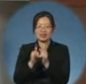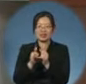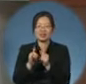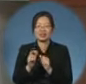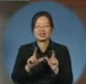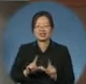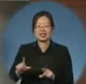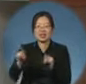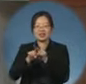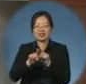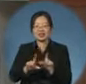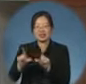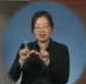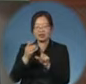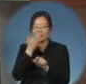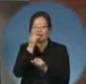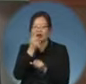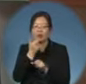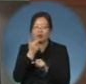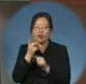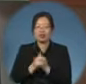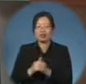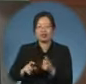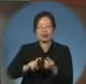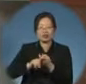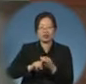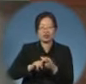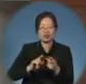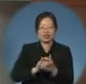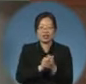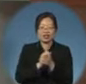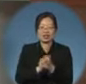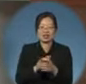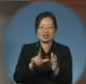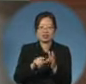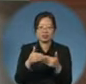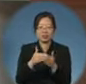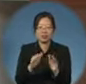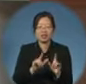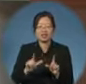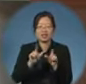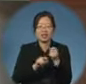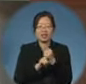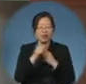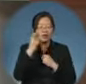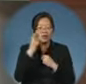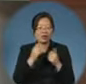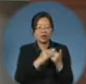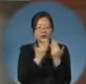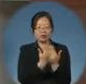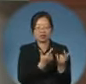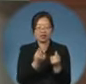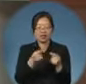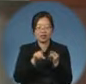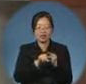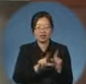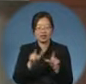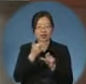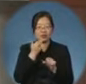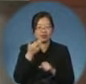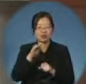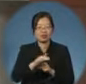않죠 그래서 어떻게 오정 감한 데에 키 공간에서 살 거냐 그 모두가 그렇게 살지 않더라도